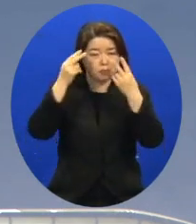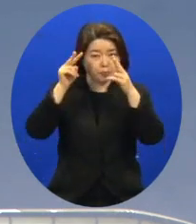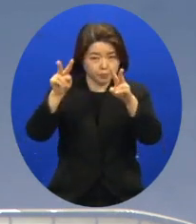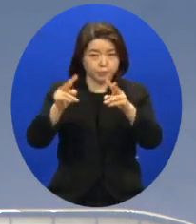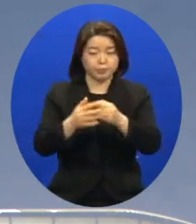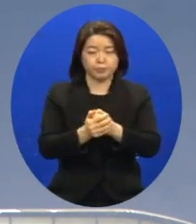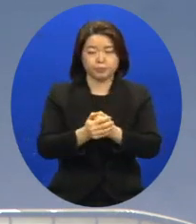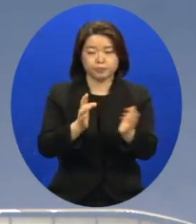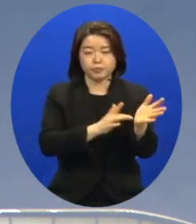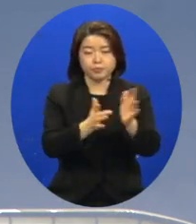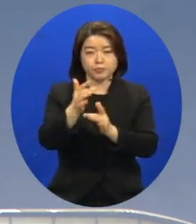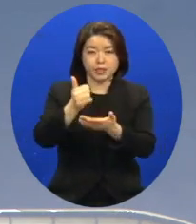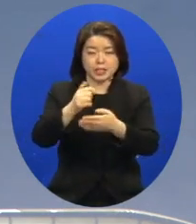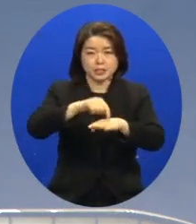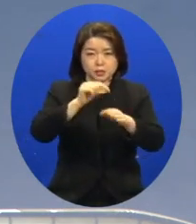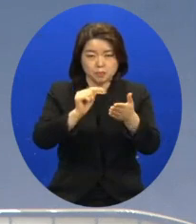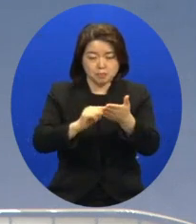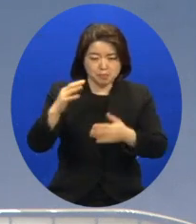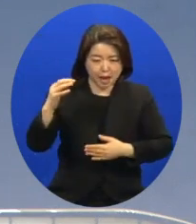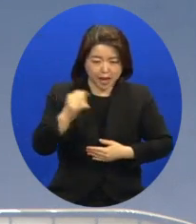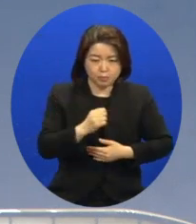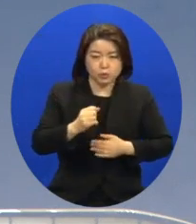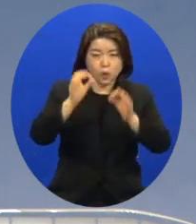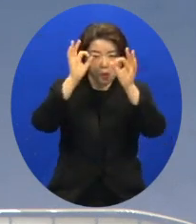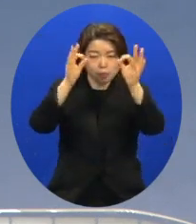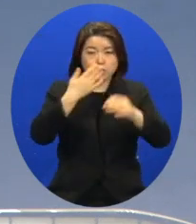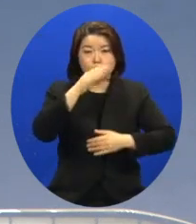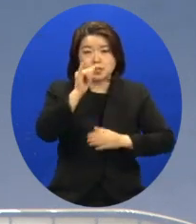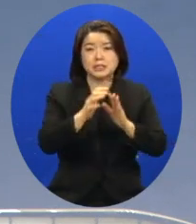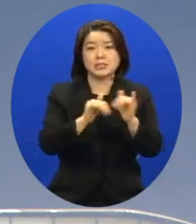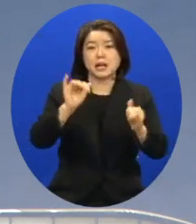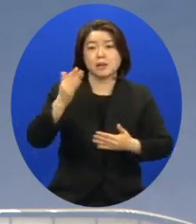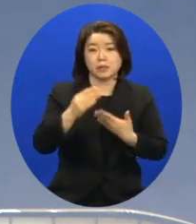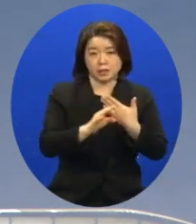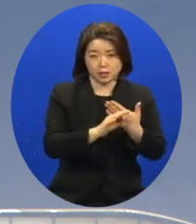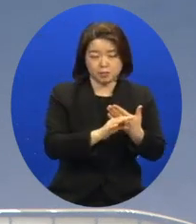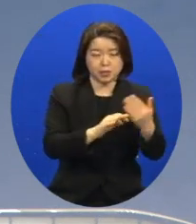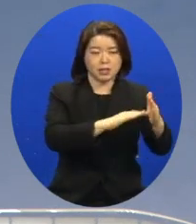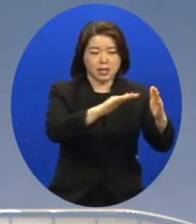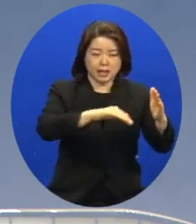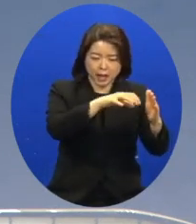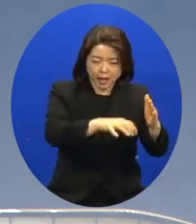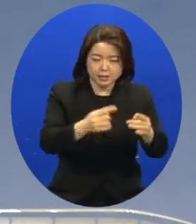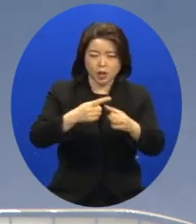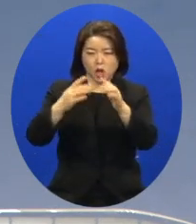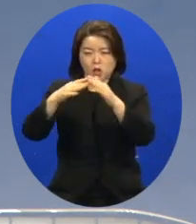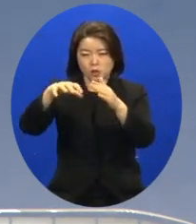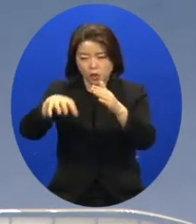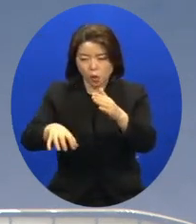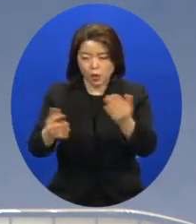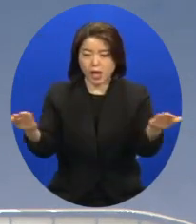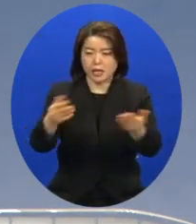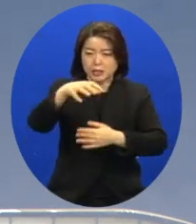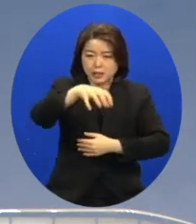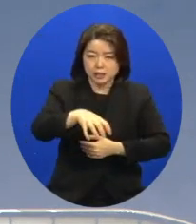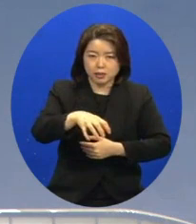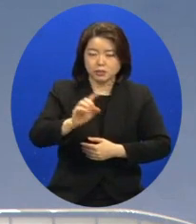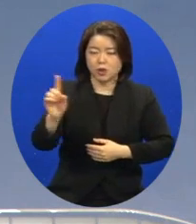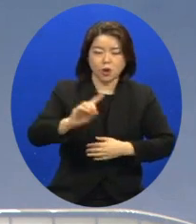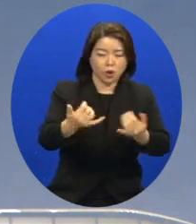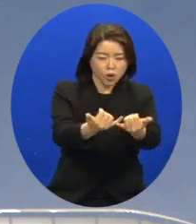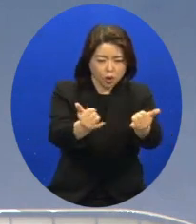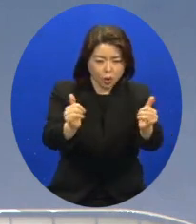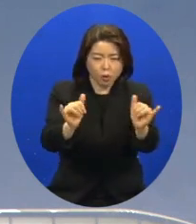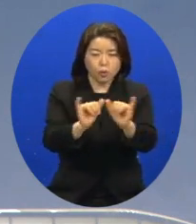예수님의 마음으로 볼 수 있는 사람이 된다면 가정이든 교회든 일터든 어떤